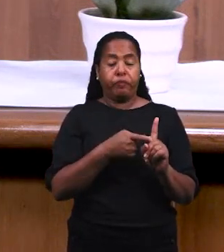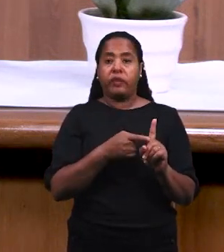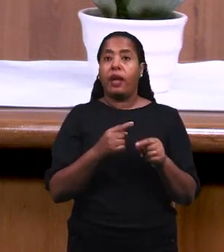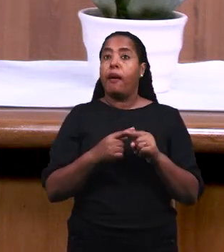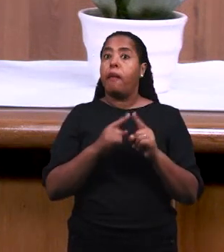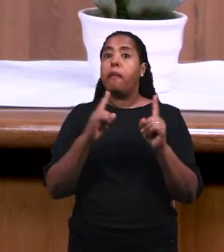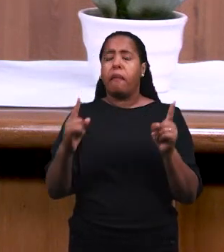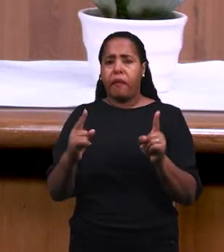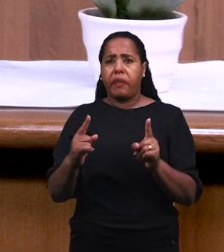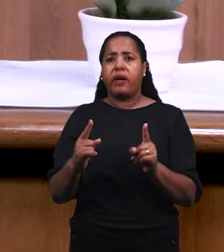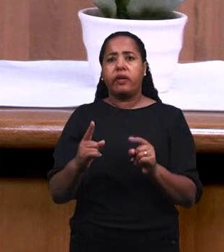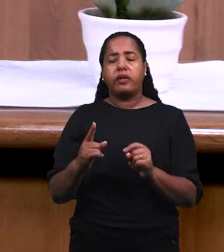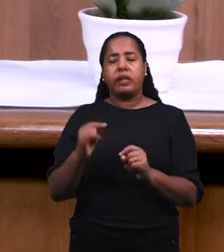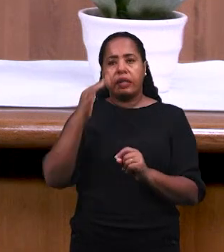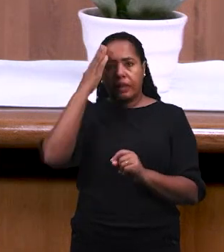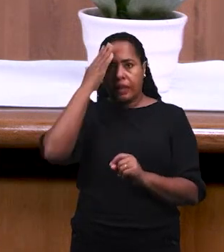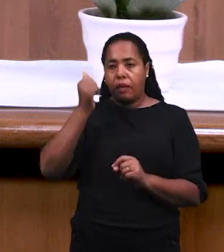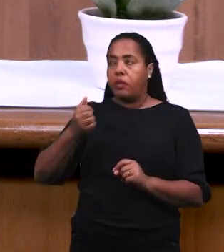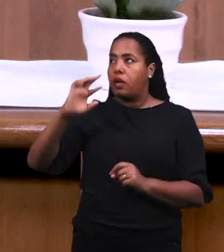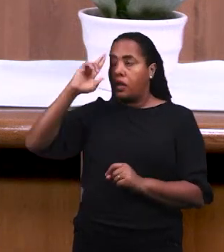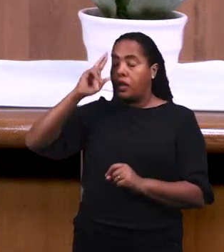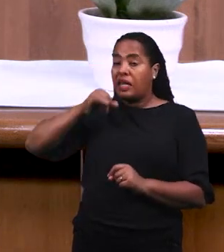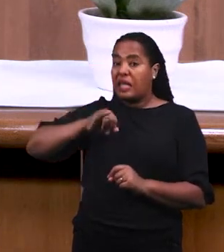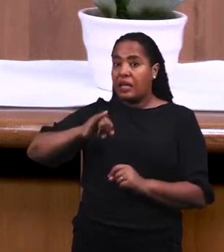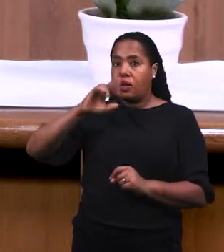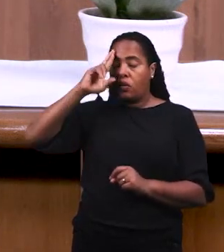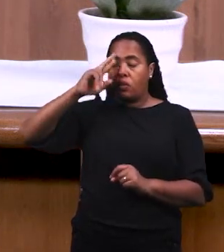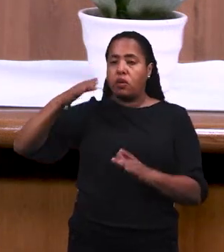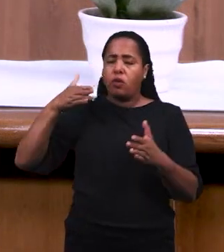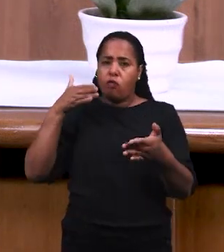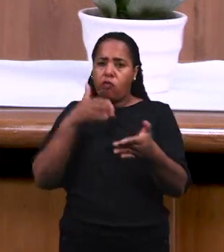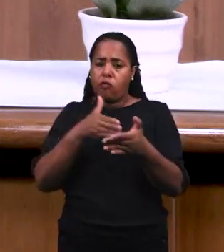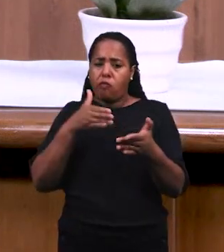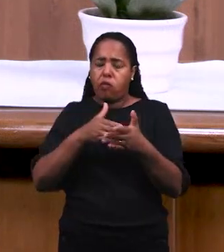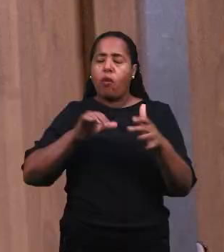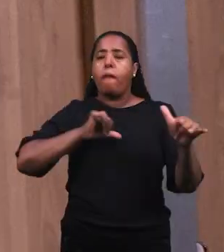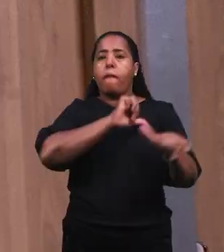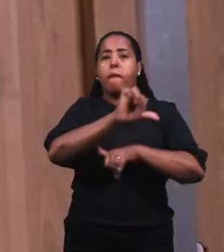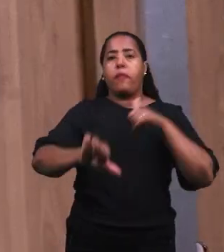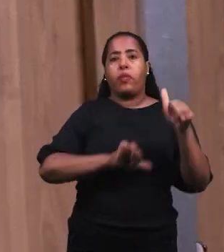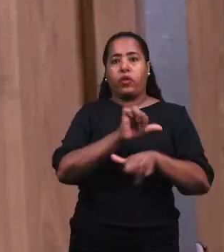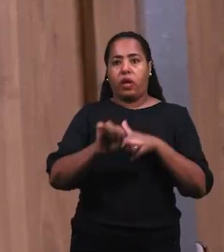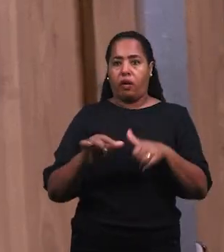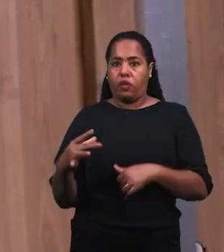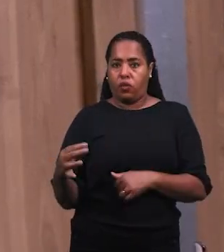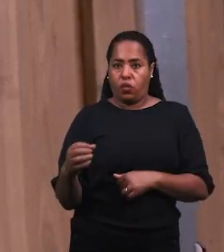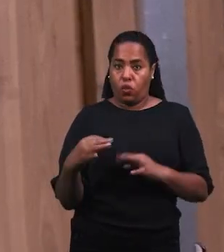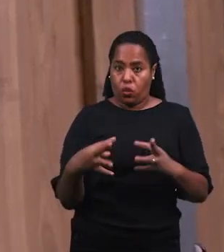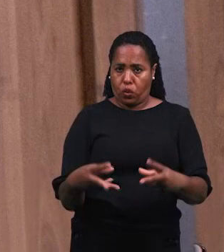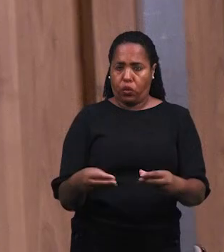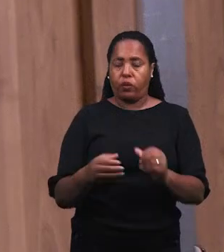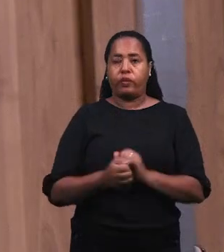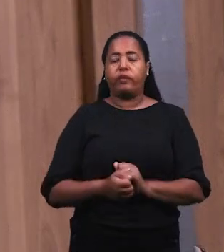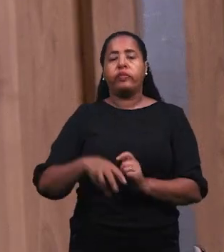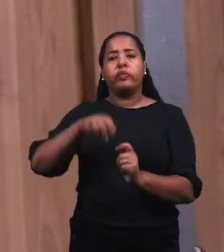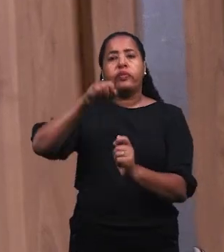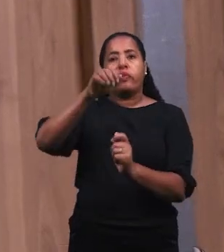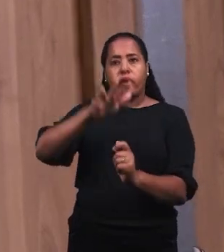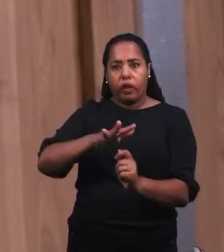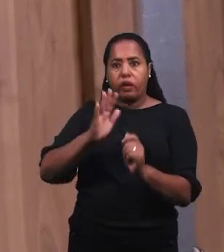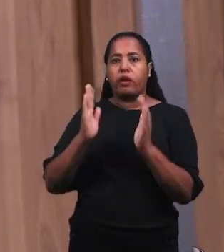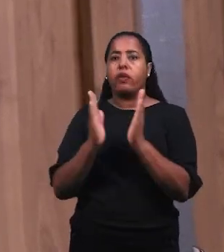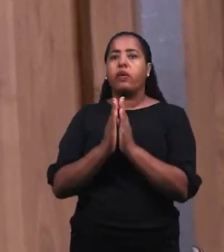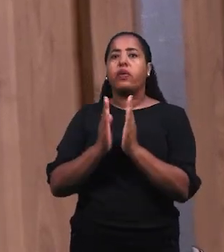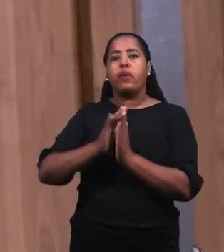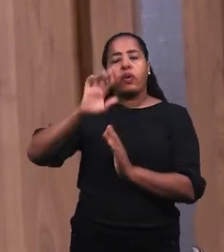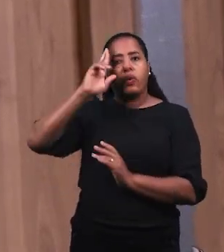забеременеть, родить, но она знала, что вмешательство Господне в состоянии изменить всю эту ситуацию. И она помолилась